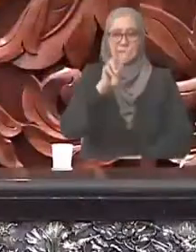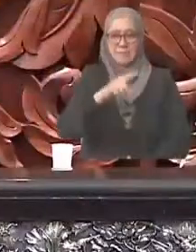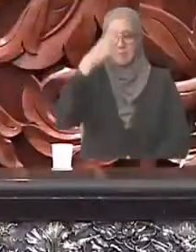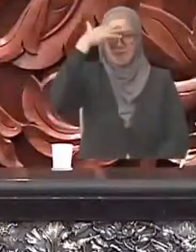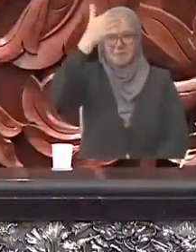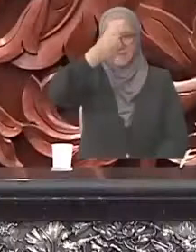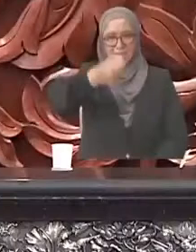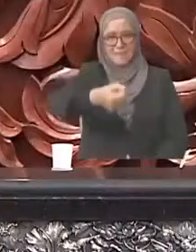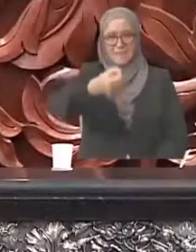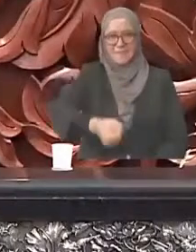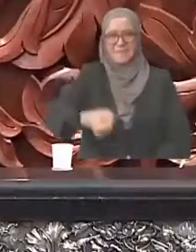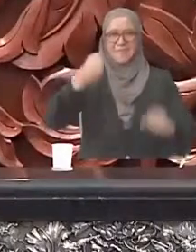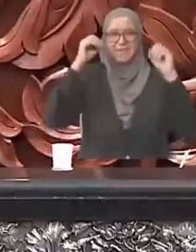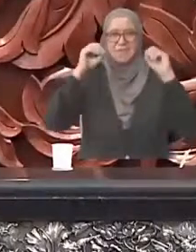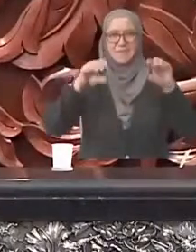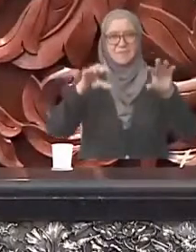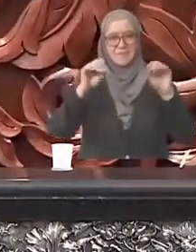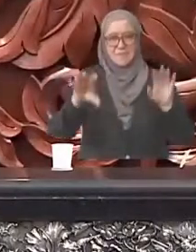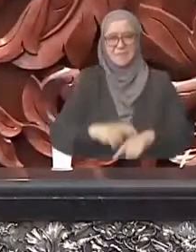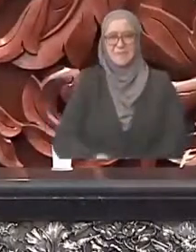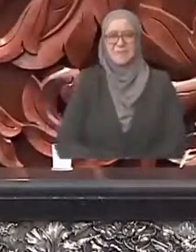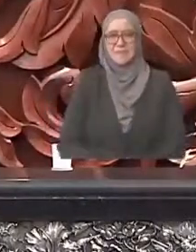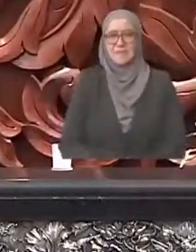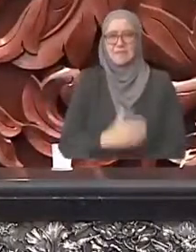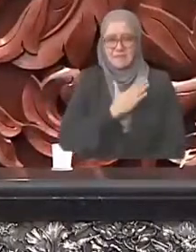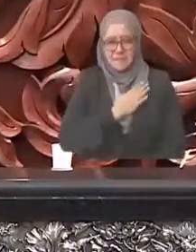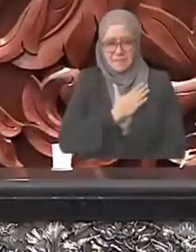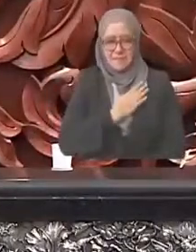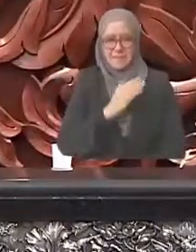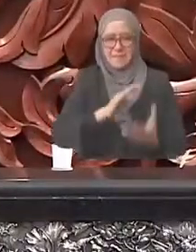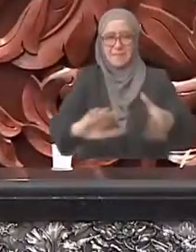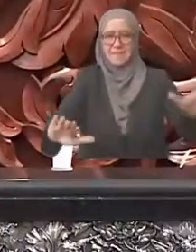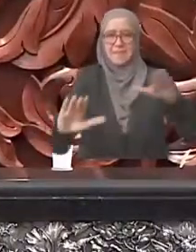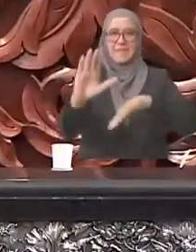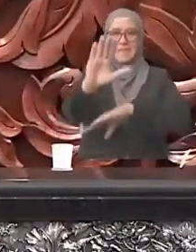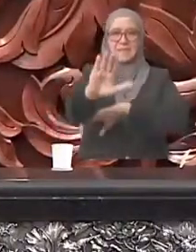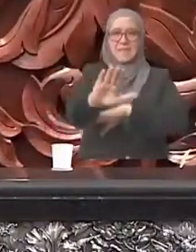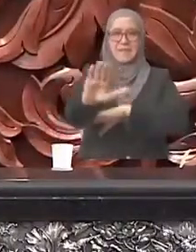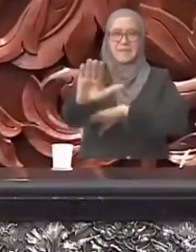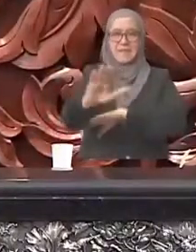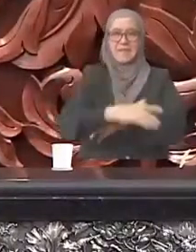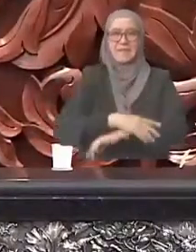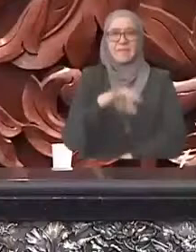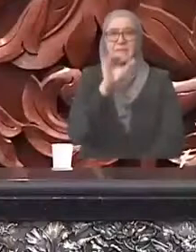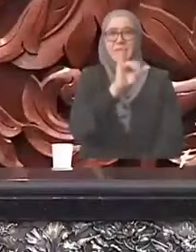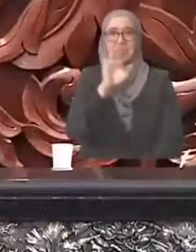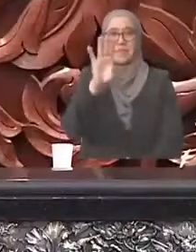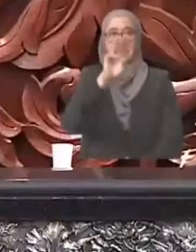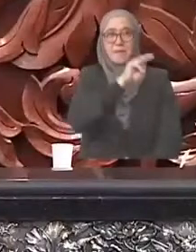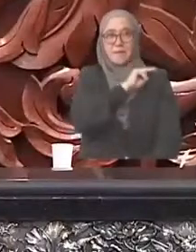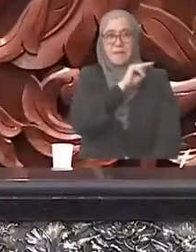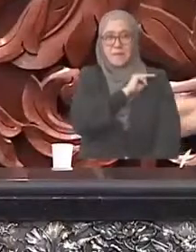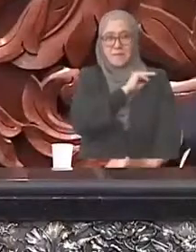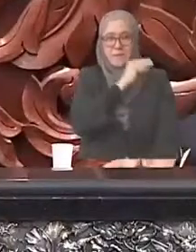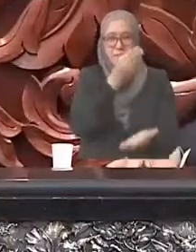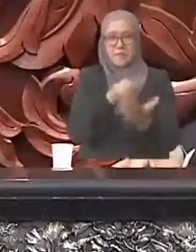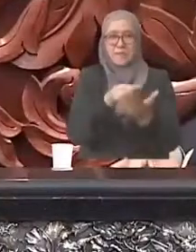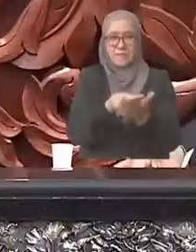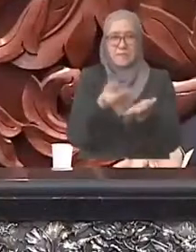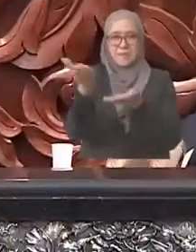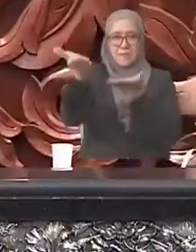warahmatullah wabarakatuh salam sejahtera dan sotong Hai yang bawang putih keuangan dipersilahkan